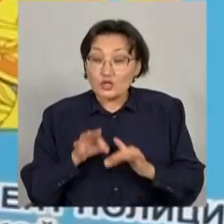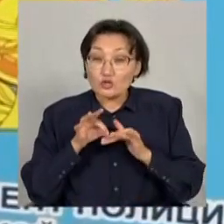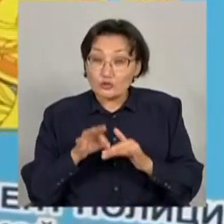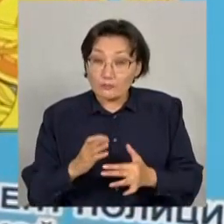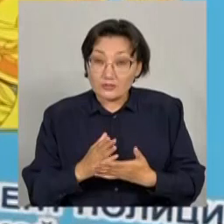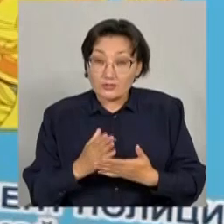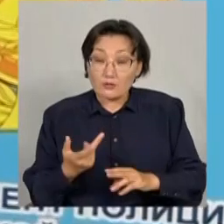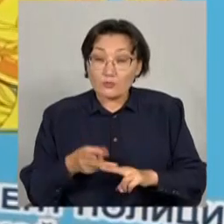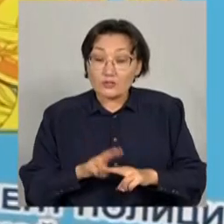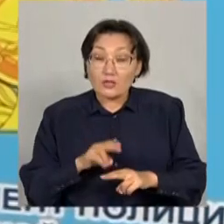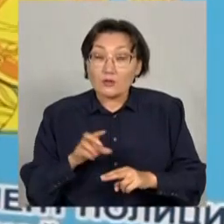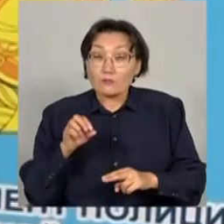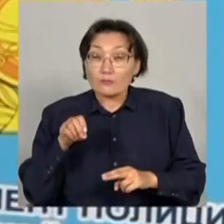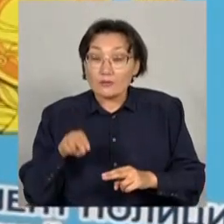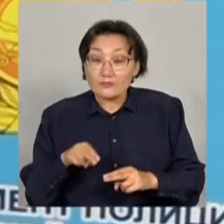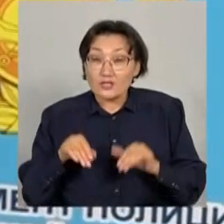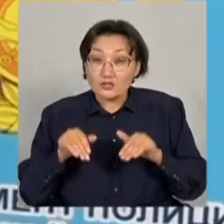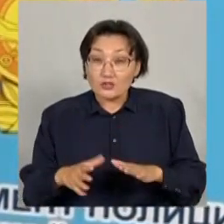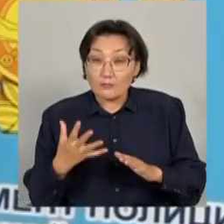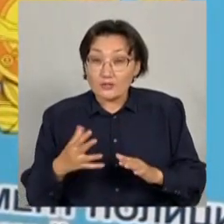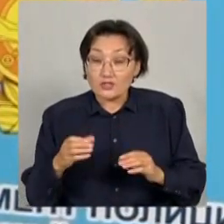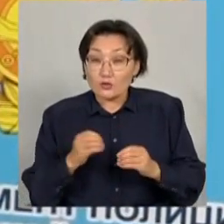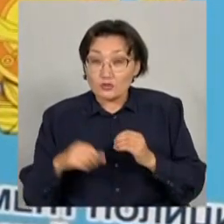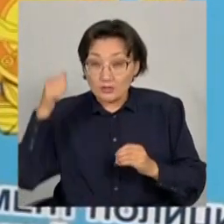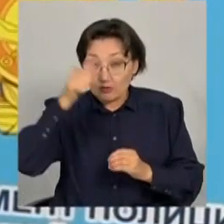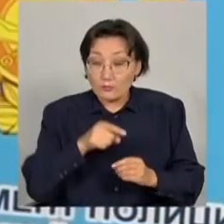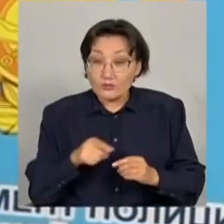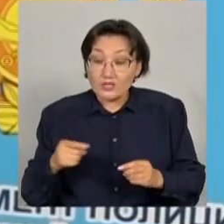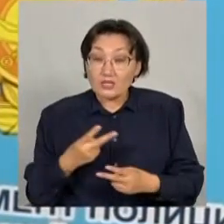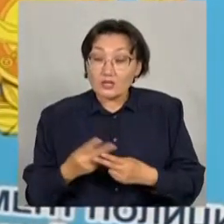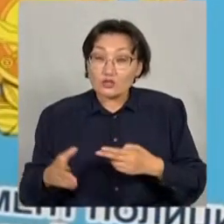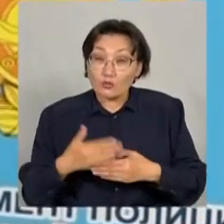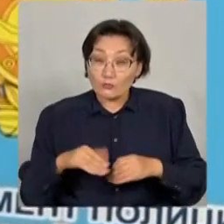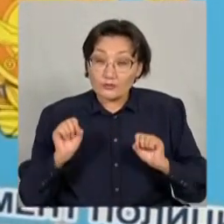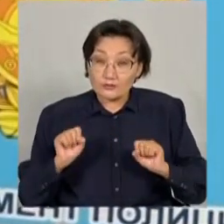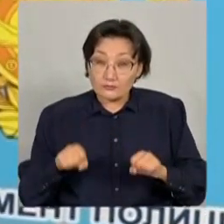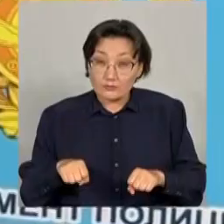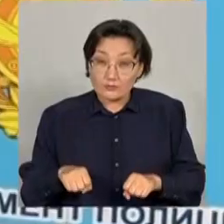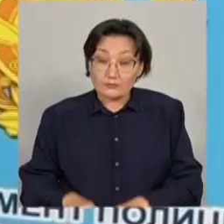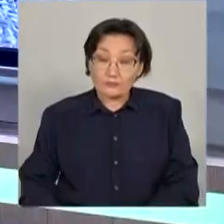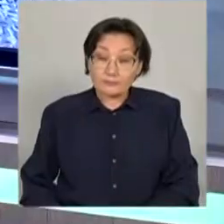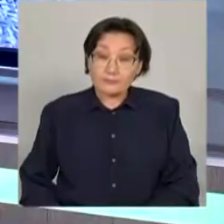жатыр. Аталған баптың санкциясы 5 жылдан 10 жылға дейінгі мерзімге бас бостандығынан айыруға жазаланады.